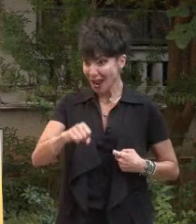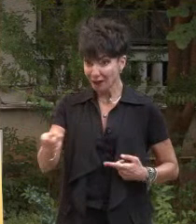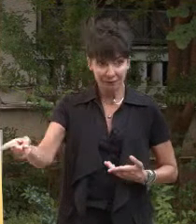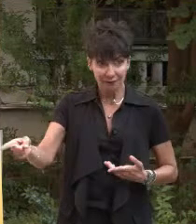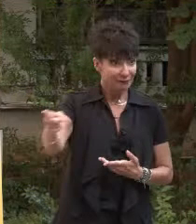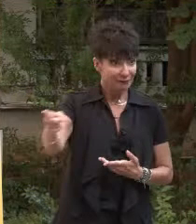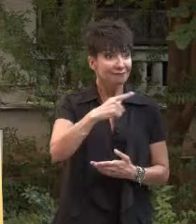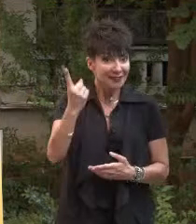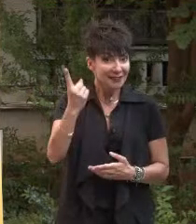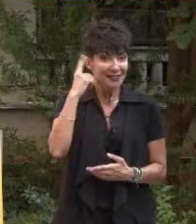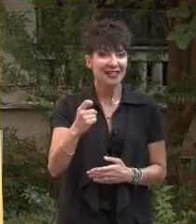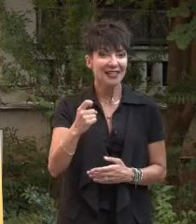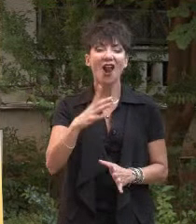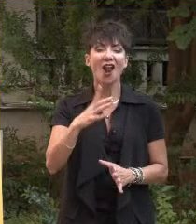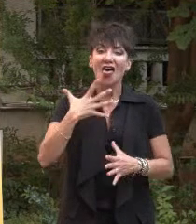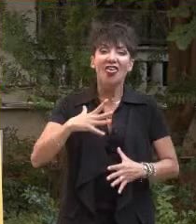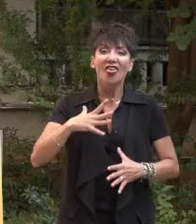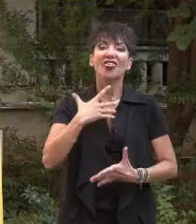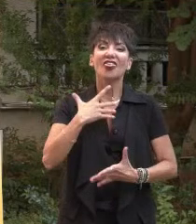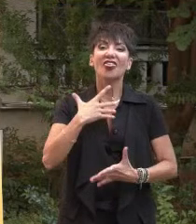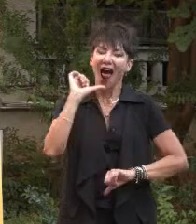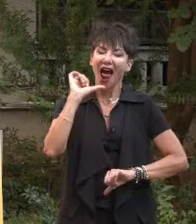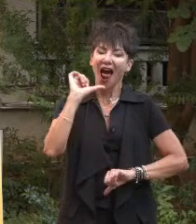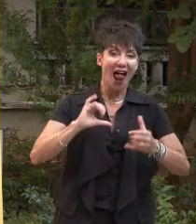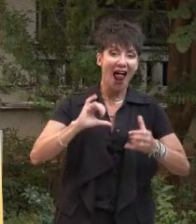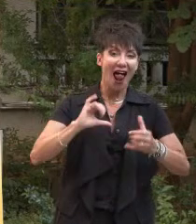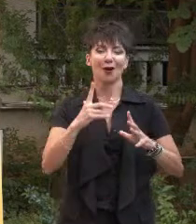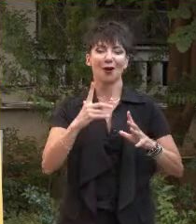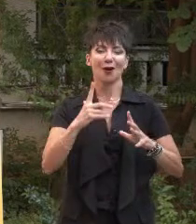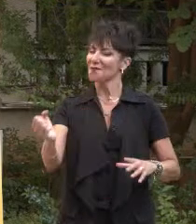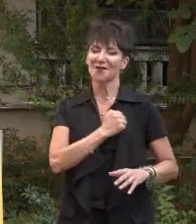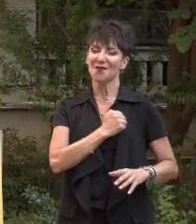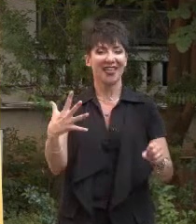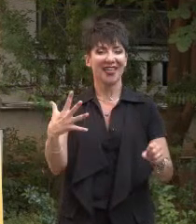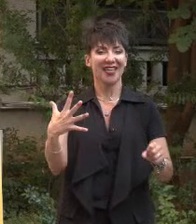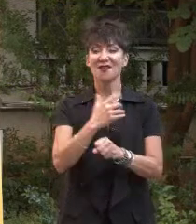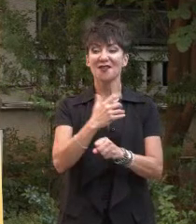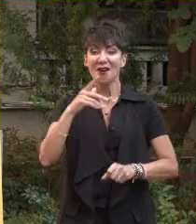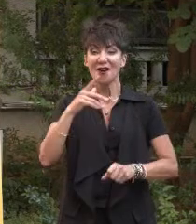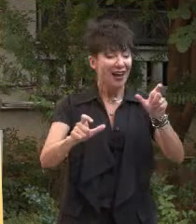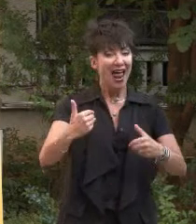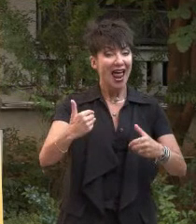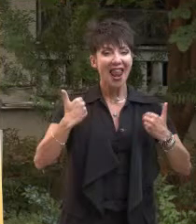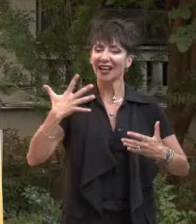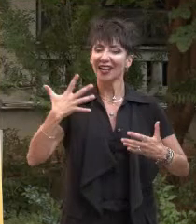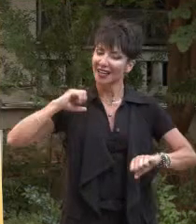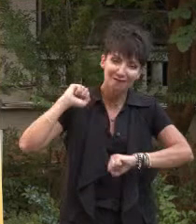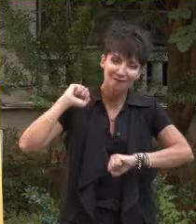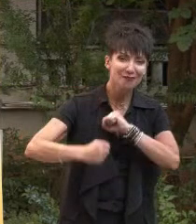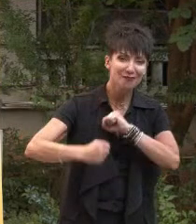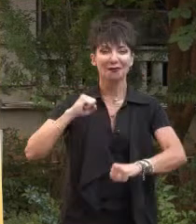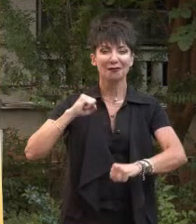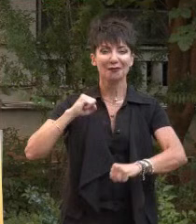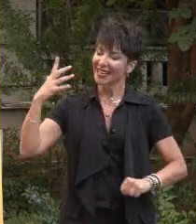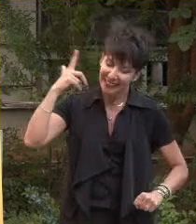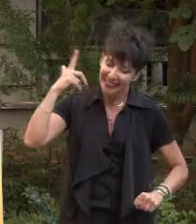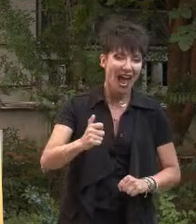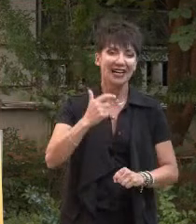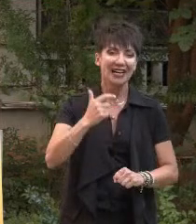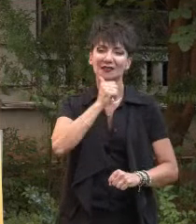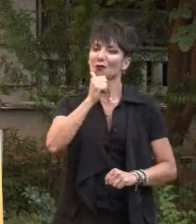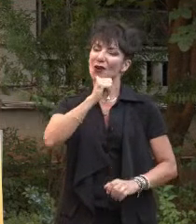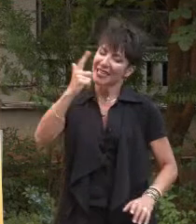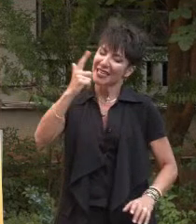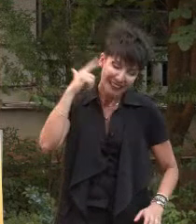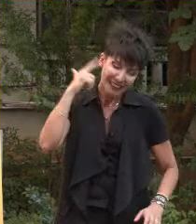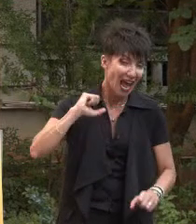είμαι σίγουρη ότι θα τα καταφέρετε, γιατί εσείς οι νέοι ξέρετε να παλεύετε, ξέρετε από προσπάθειες, από υπομονή